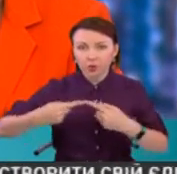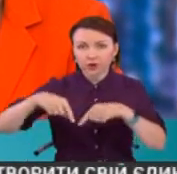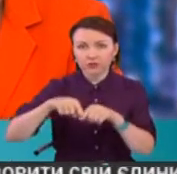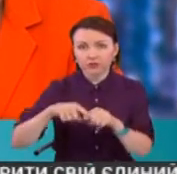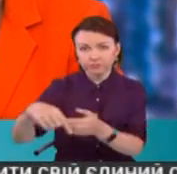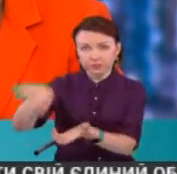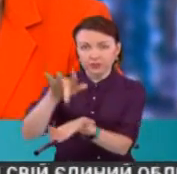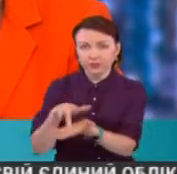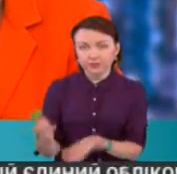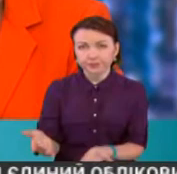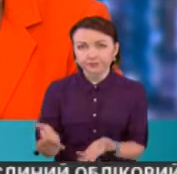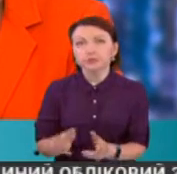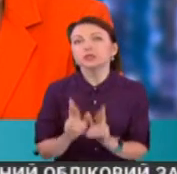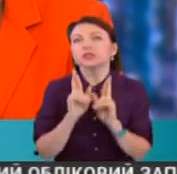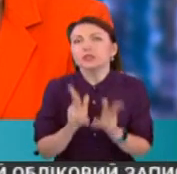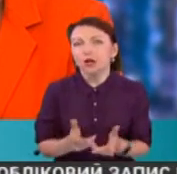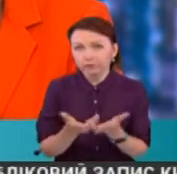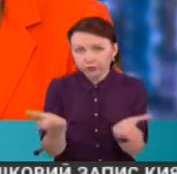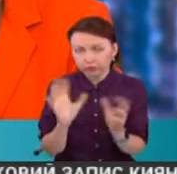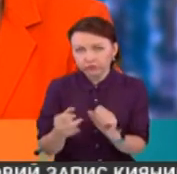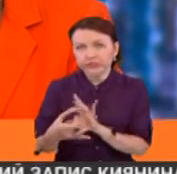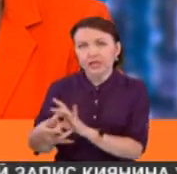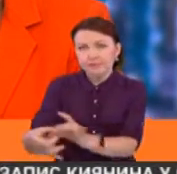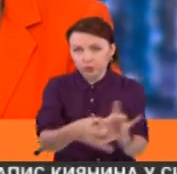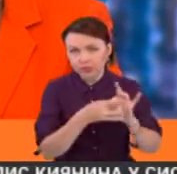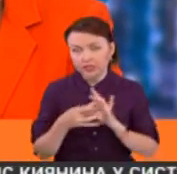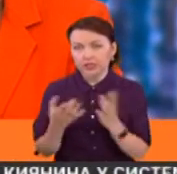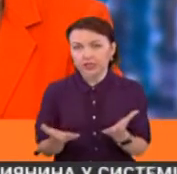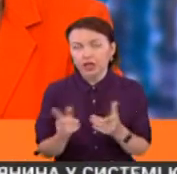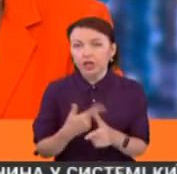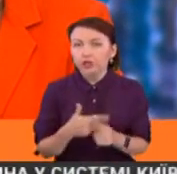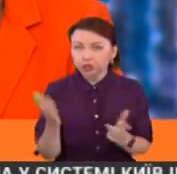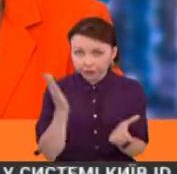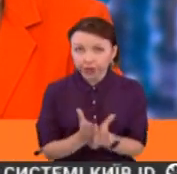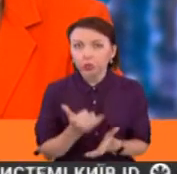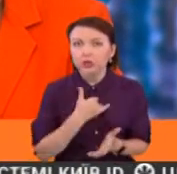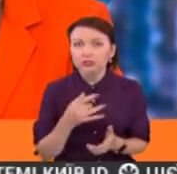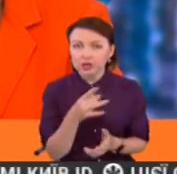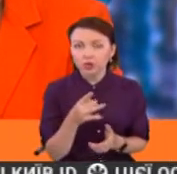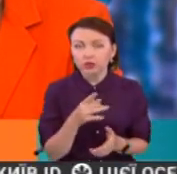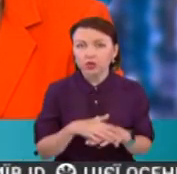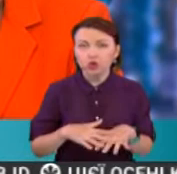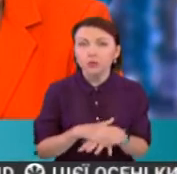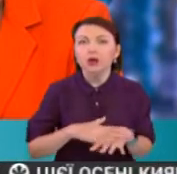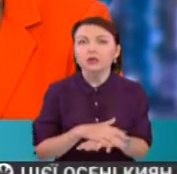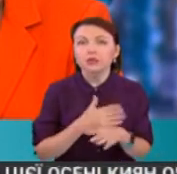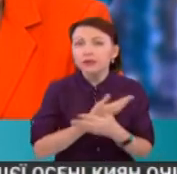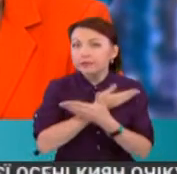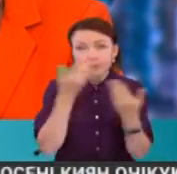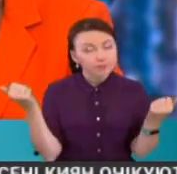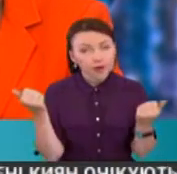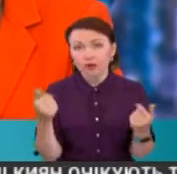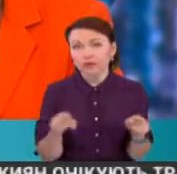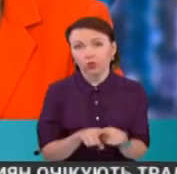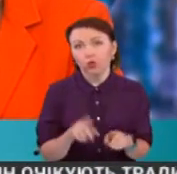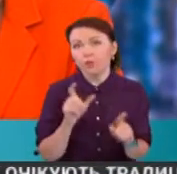в місті? Як вони будуть взаємодіяти? Чи є у нас районні громади? Нема у нас